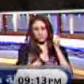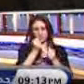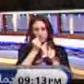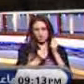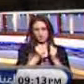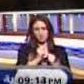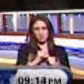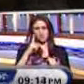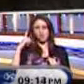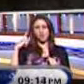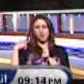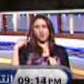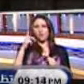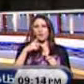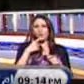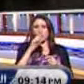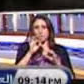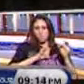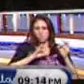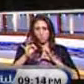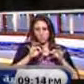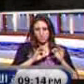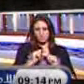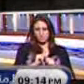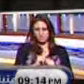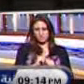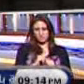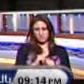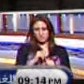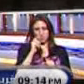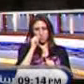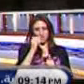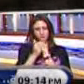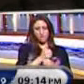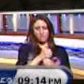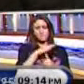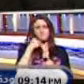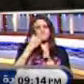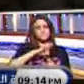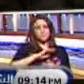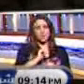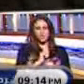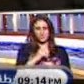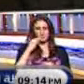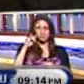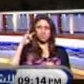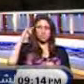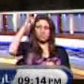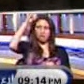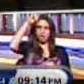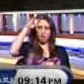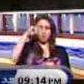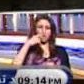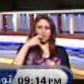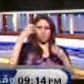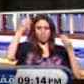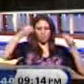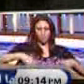رائد مهندس تطالب فيها بقرار شهيد لزوجها حيث انه كان قد توفى في وقوع طائرة بوينج